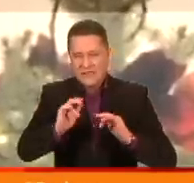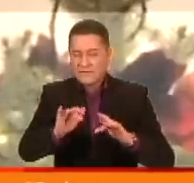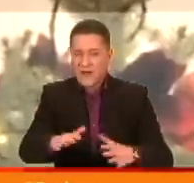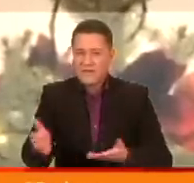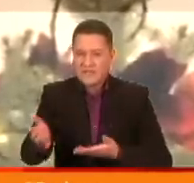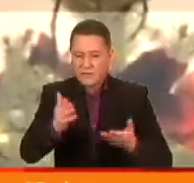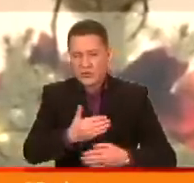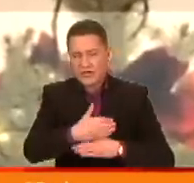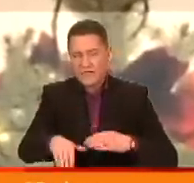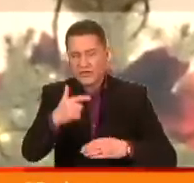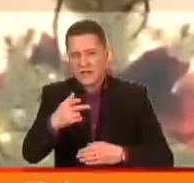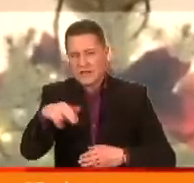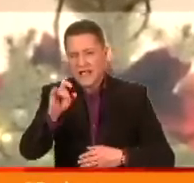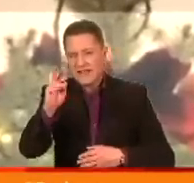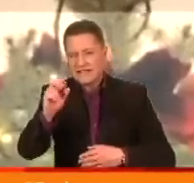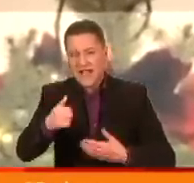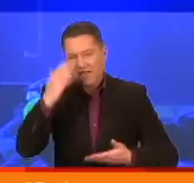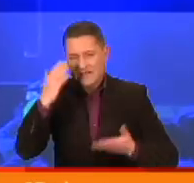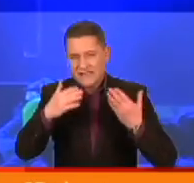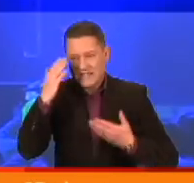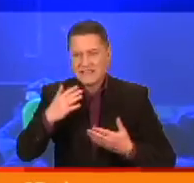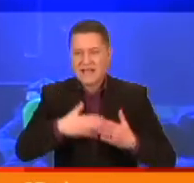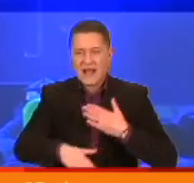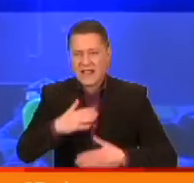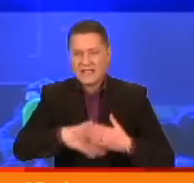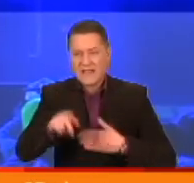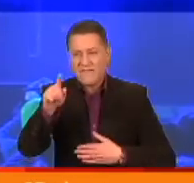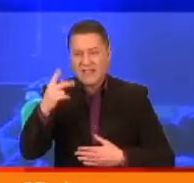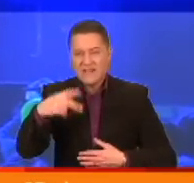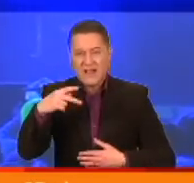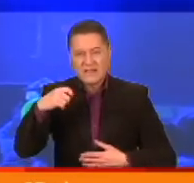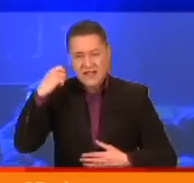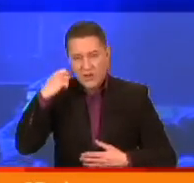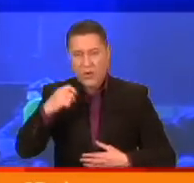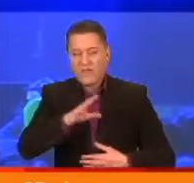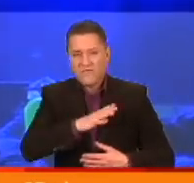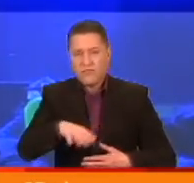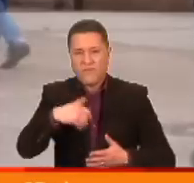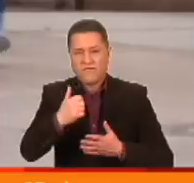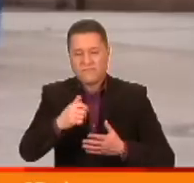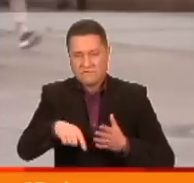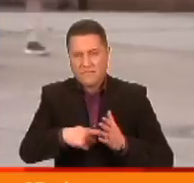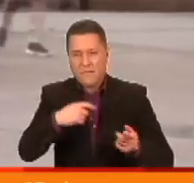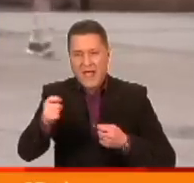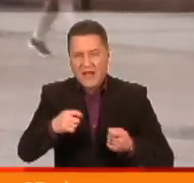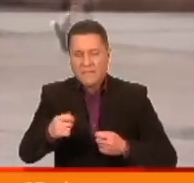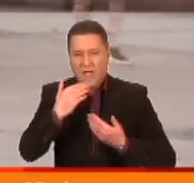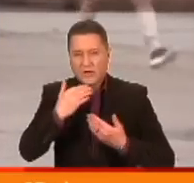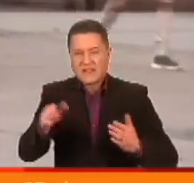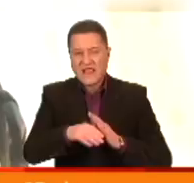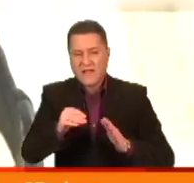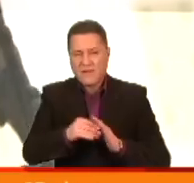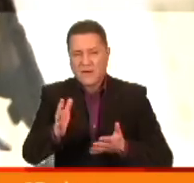Гданська веселитися і радіти. На вулиці Гданська. Він 20 років був президентом міста. На останніх виборах нещодавно